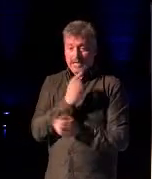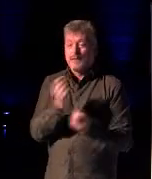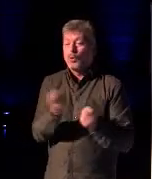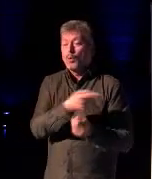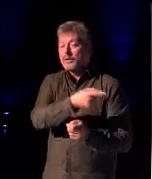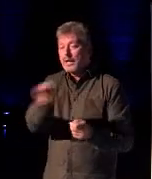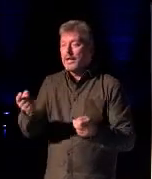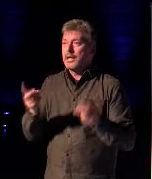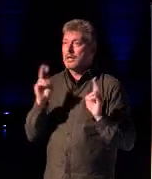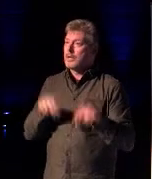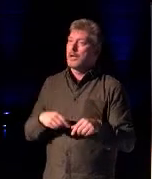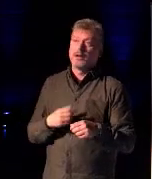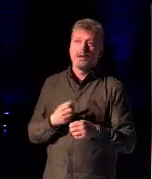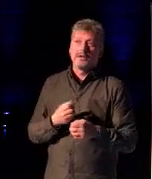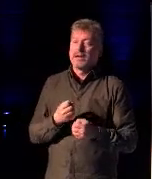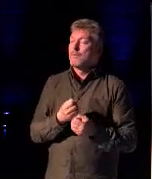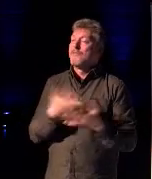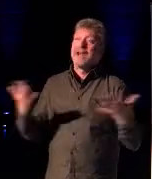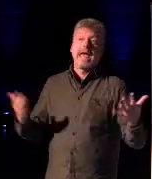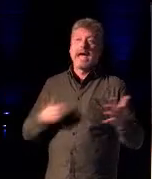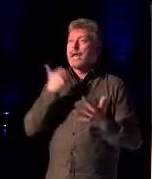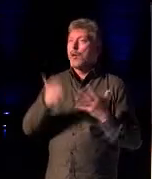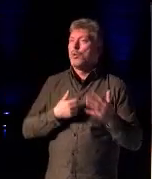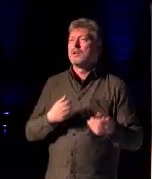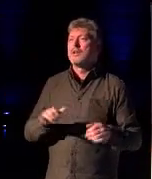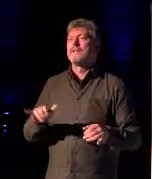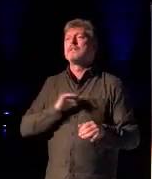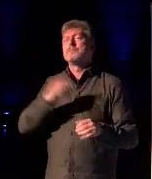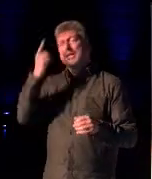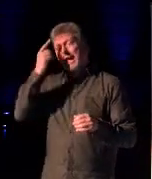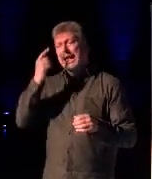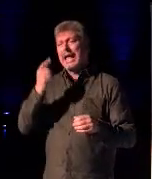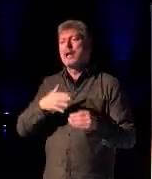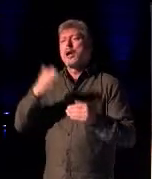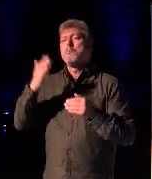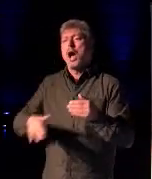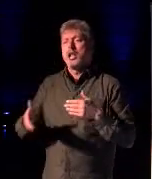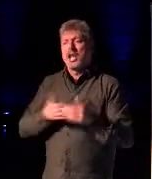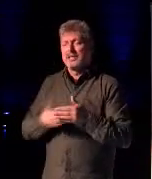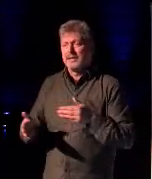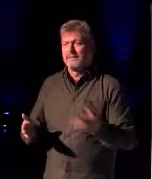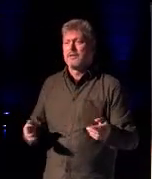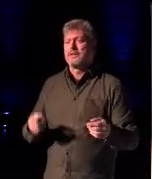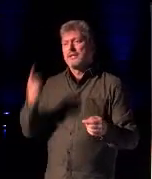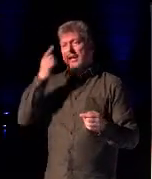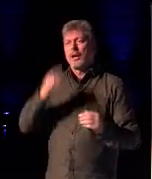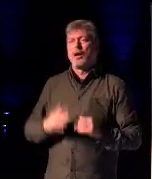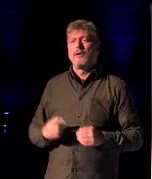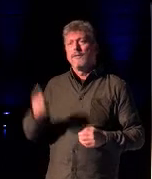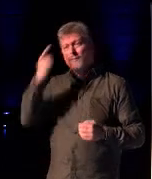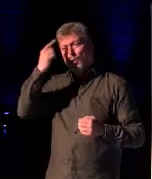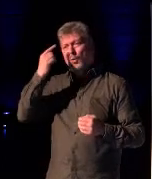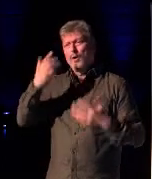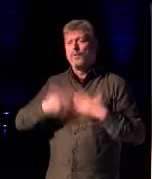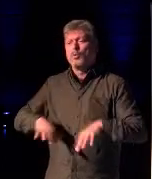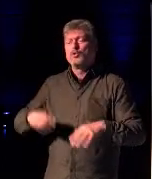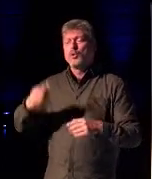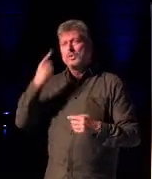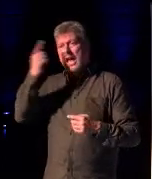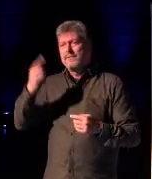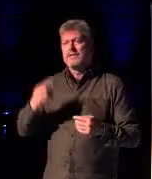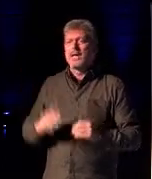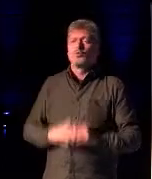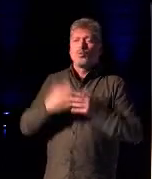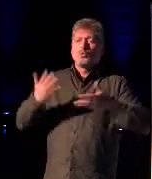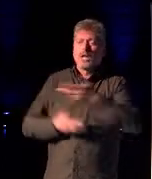da dreie seg om 3-4 år. Og ved å tenke palliativt så prioriterer du altså funksjonsevne sosialt og på andre